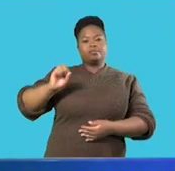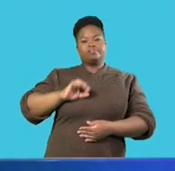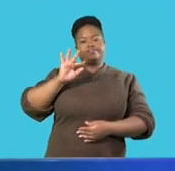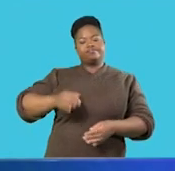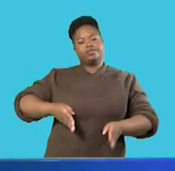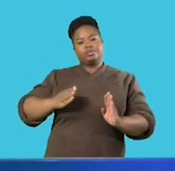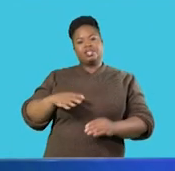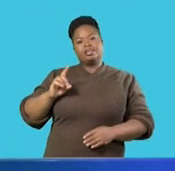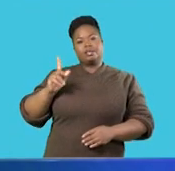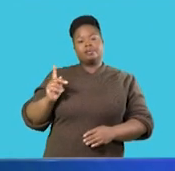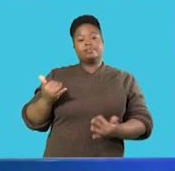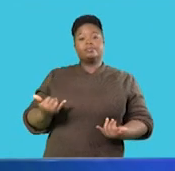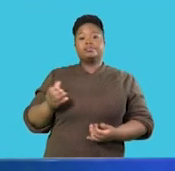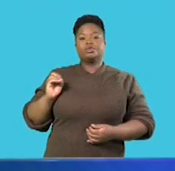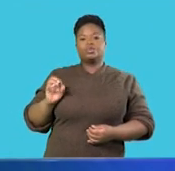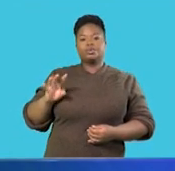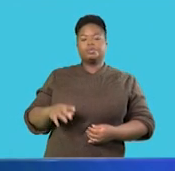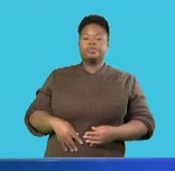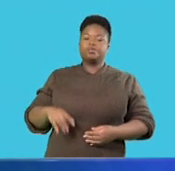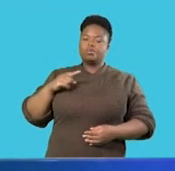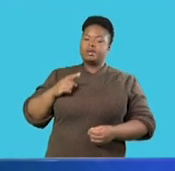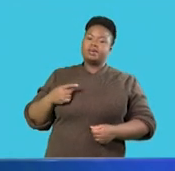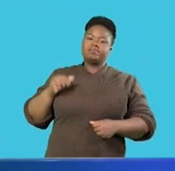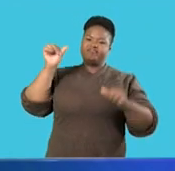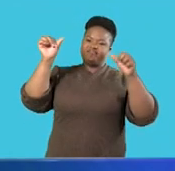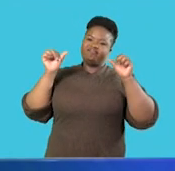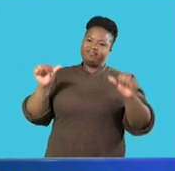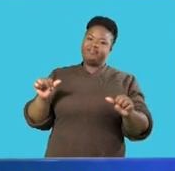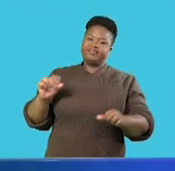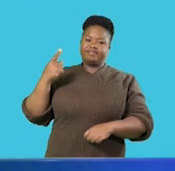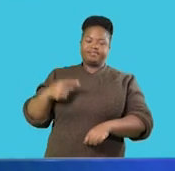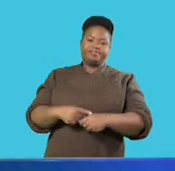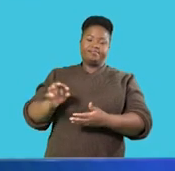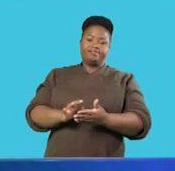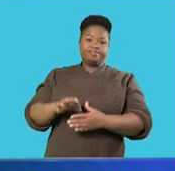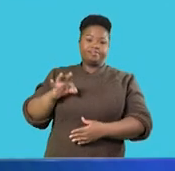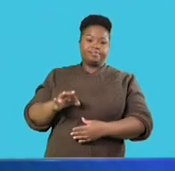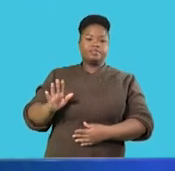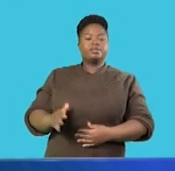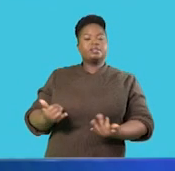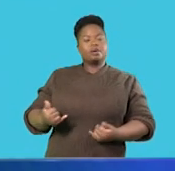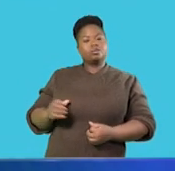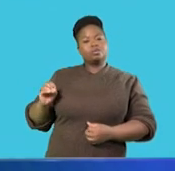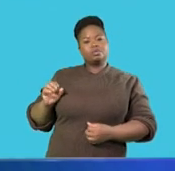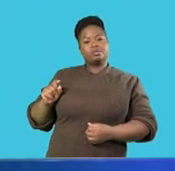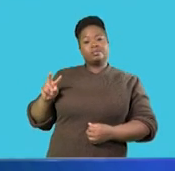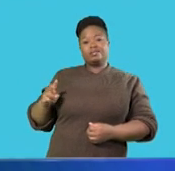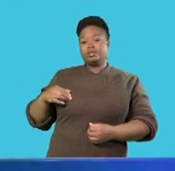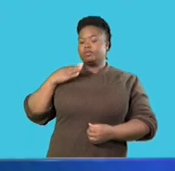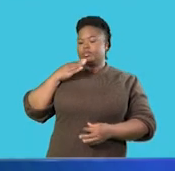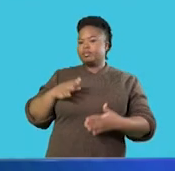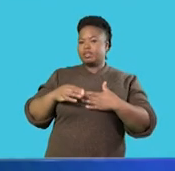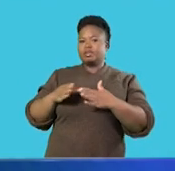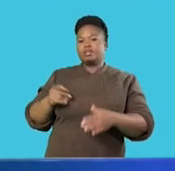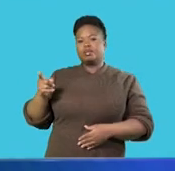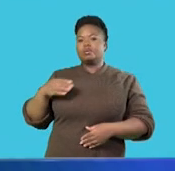kwizitalato zaseDeep Kloof eSoweto ukuyokuxhoma imifanekiso yayo yokuqala yonyulo. Ethetha negqeza leendaba zeSoweto TV, inkokheli